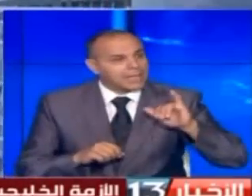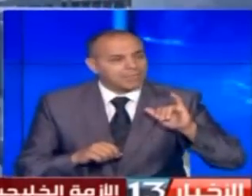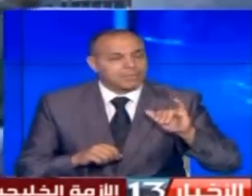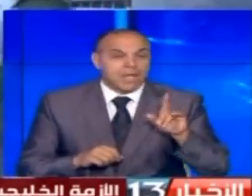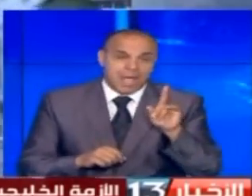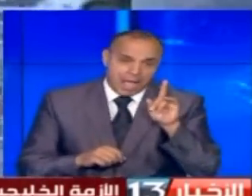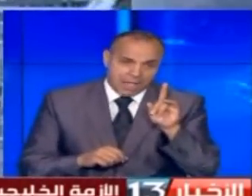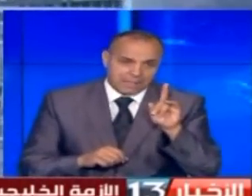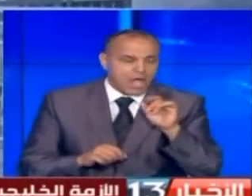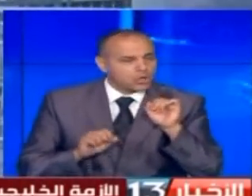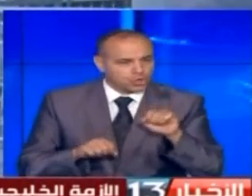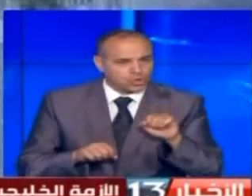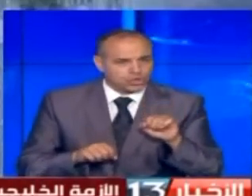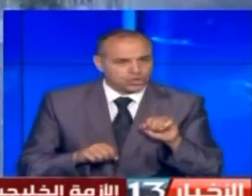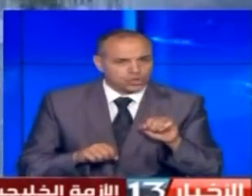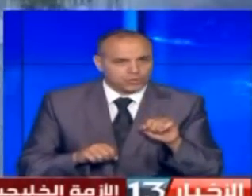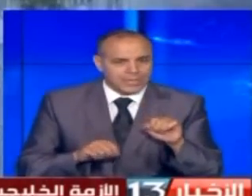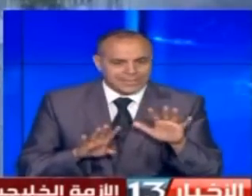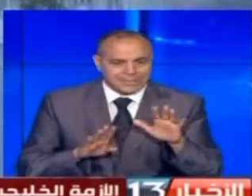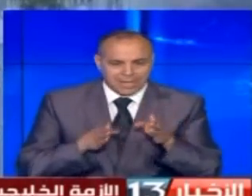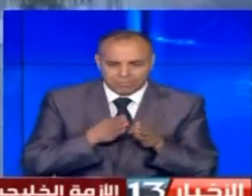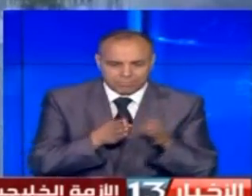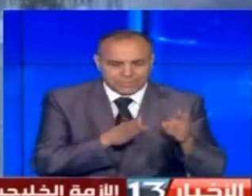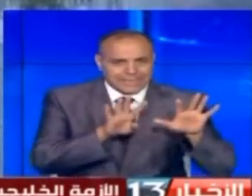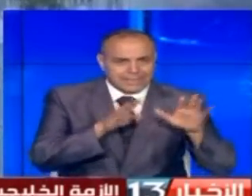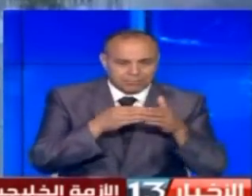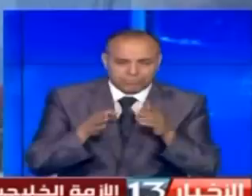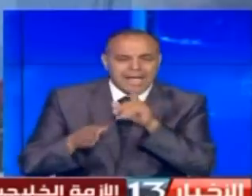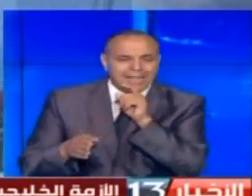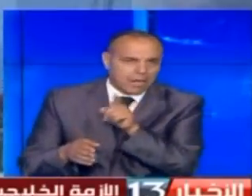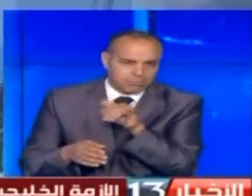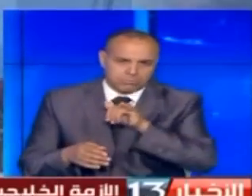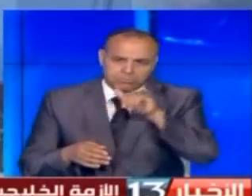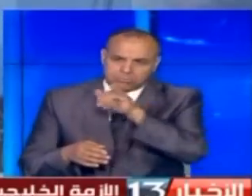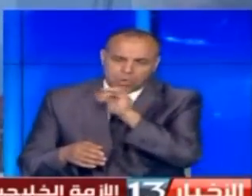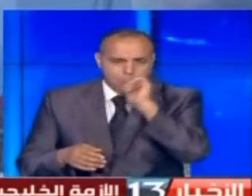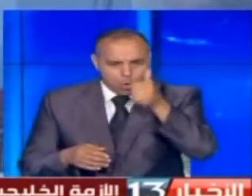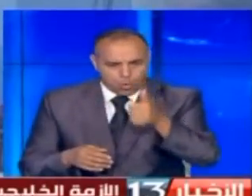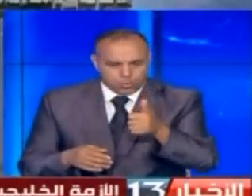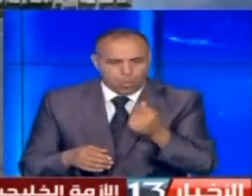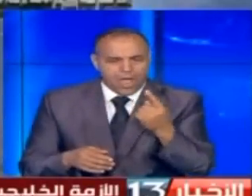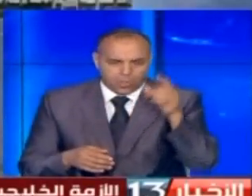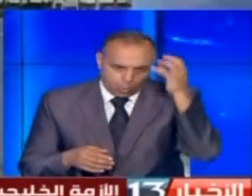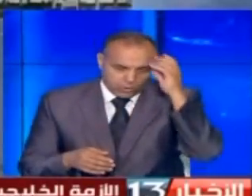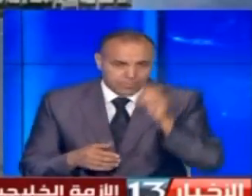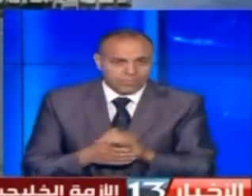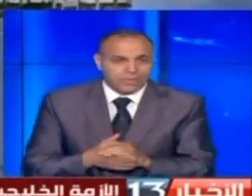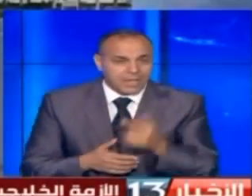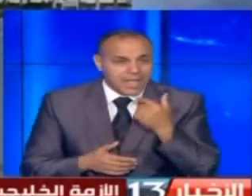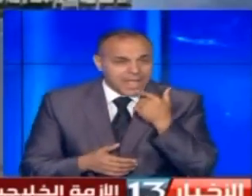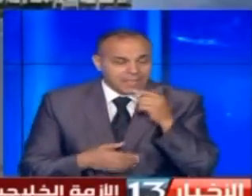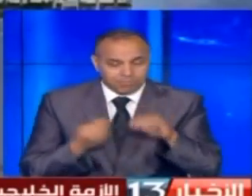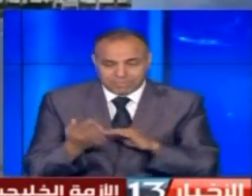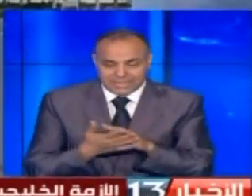المدني أنه تم تحديد 9 ممرات ستفتح اعتبارا من الغد غرة أوت. ويذكر أن